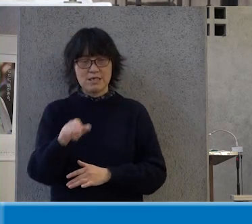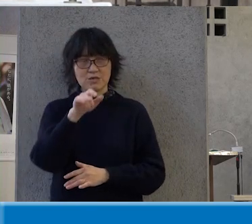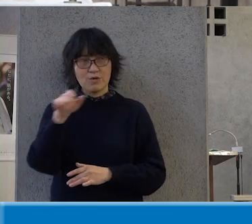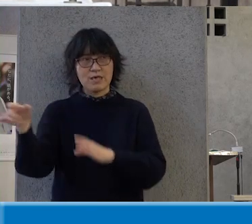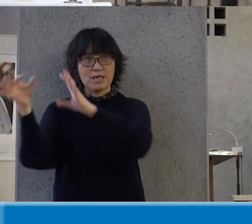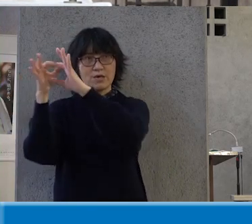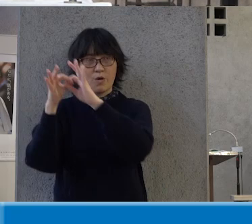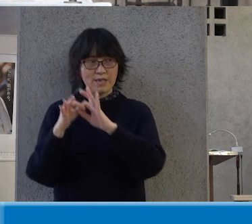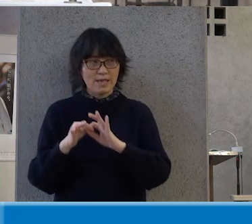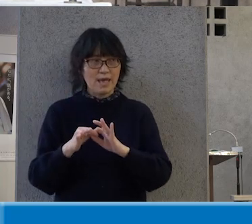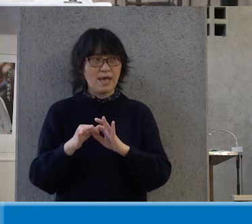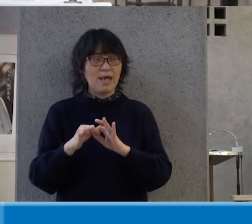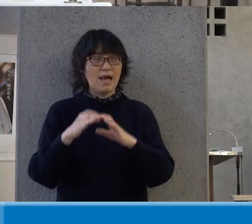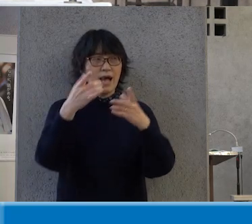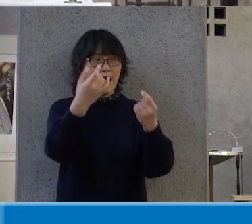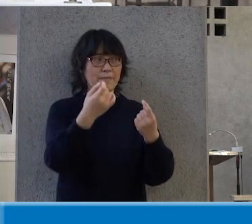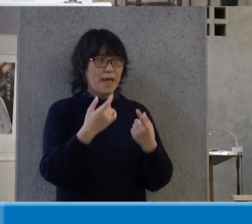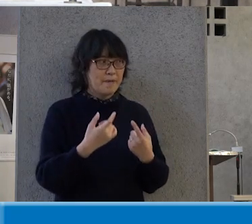ストによって。